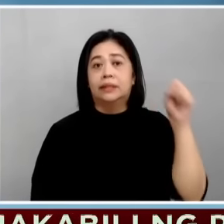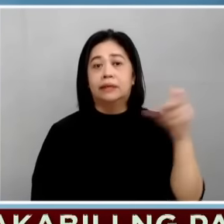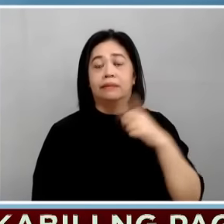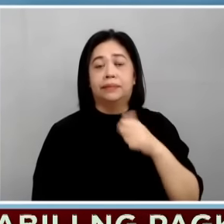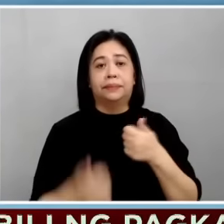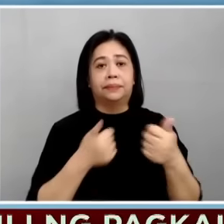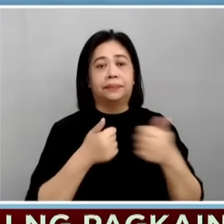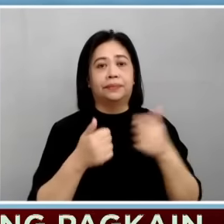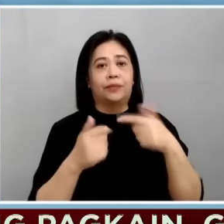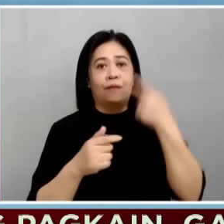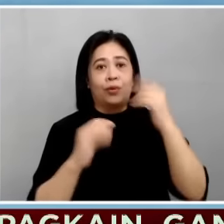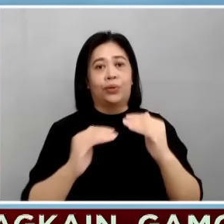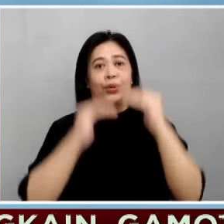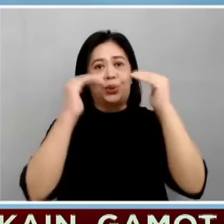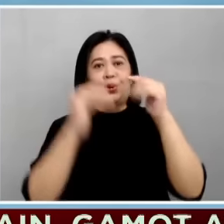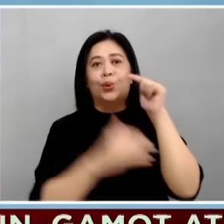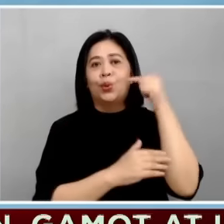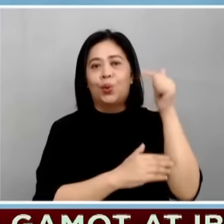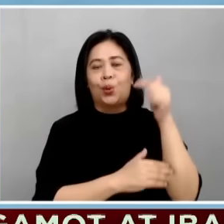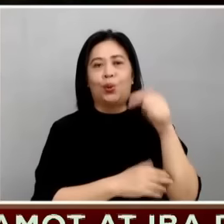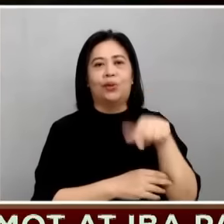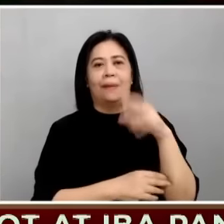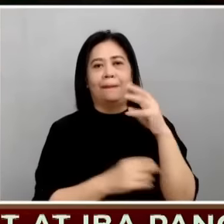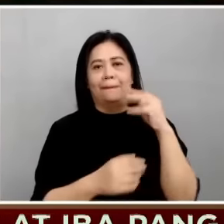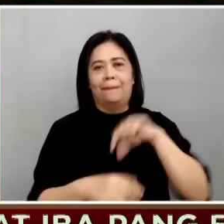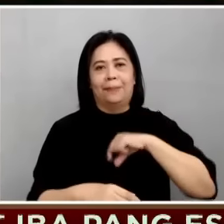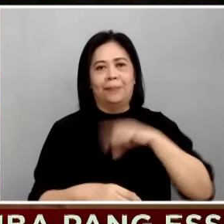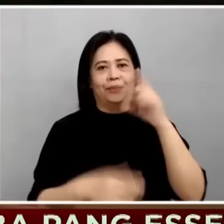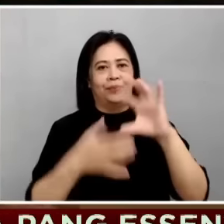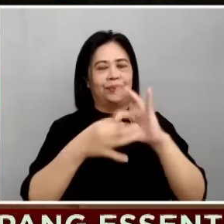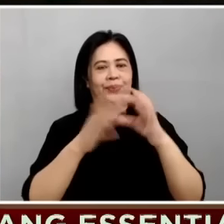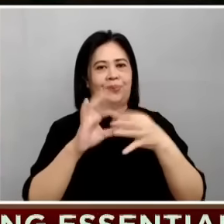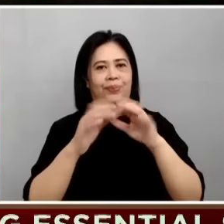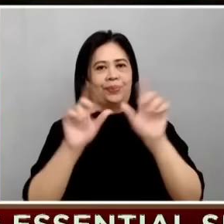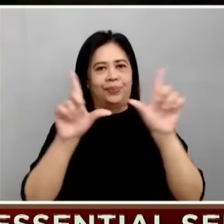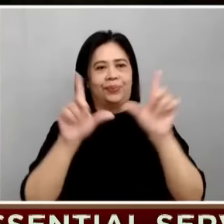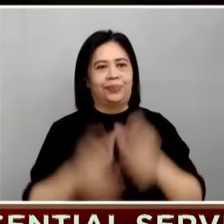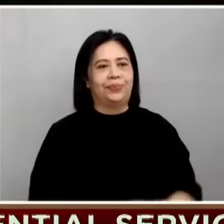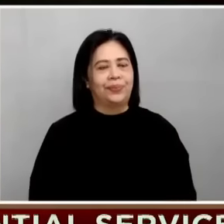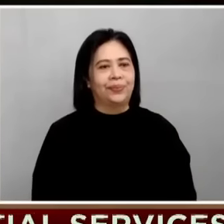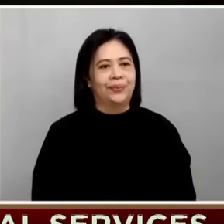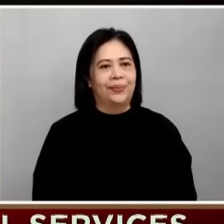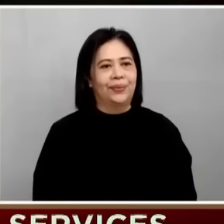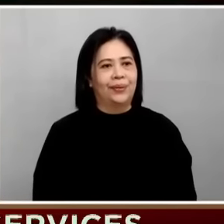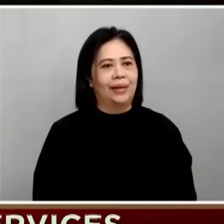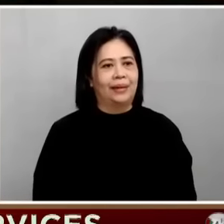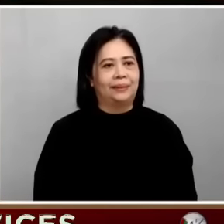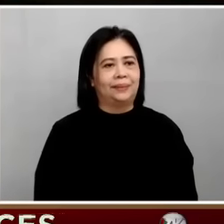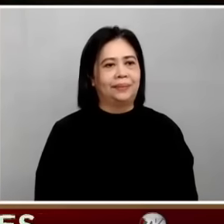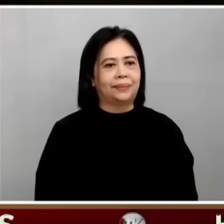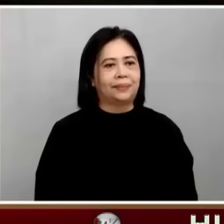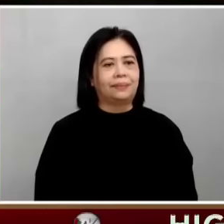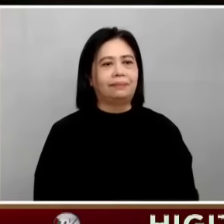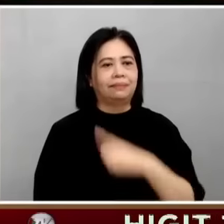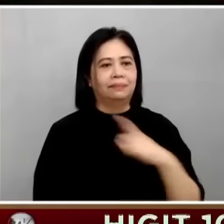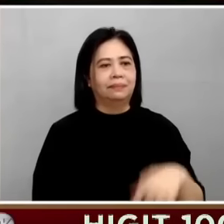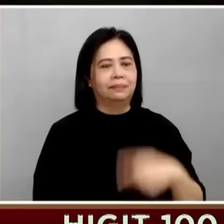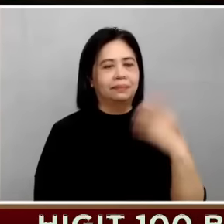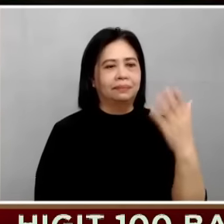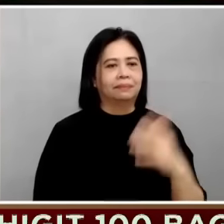para sa gold medal sa Tokyo Olympics. Panginoon daw talaga po. Kayo ang nagbibigay ng dalaw